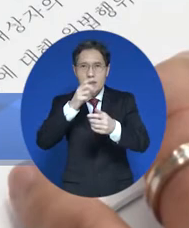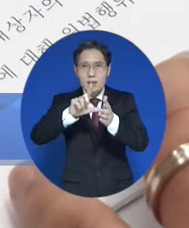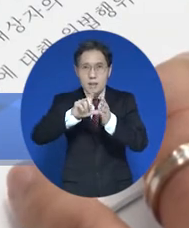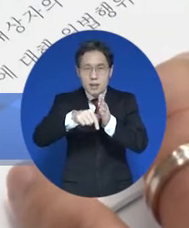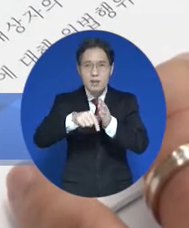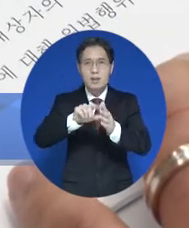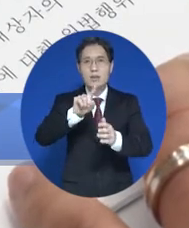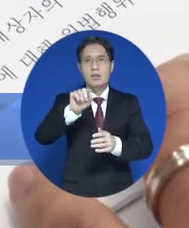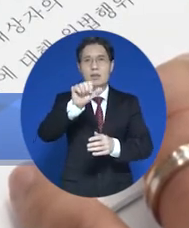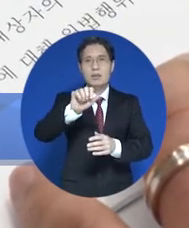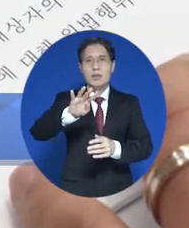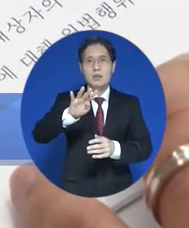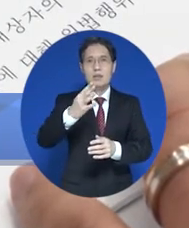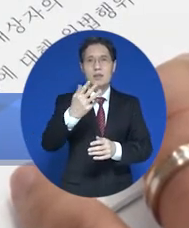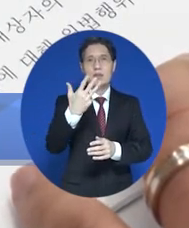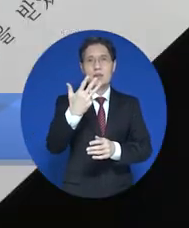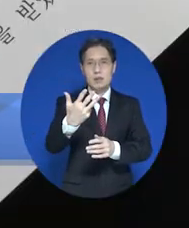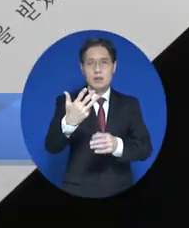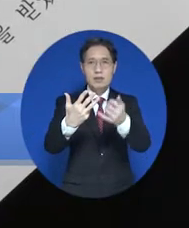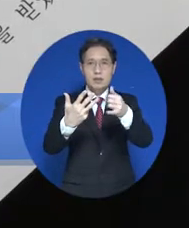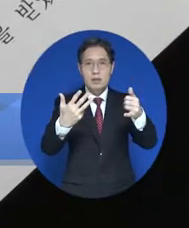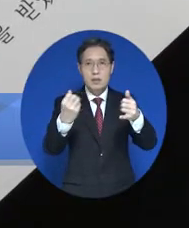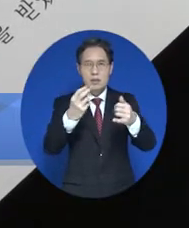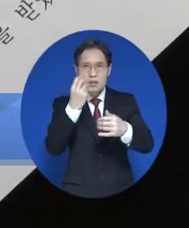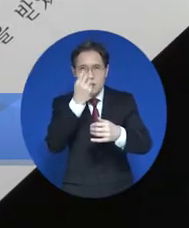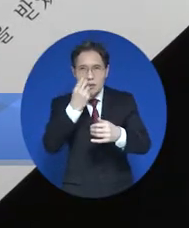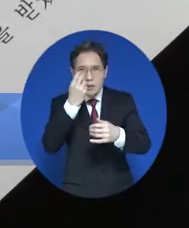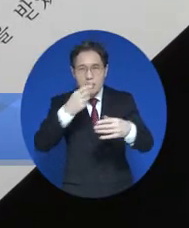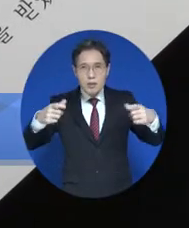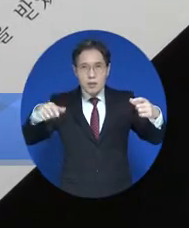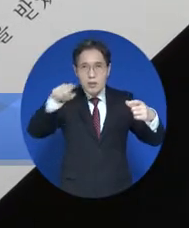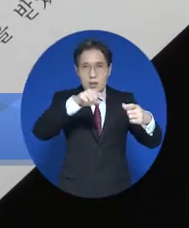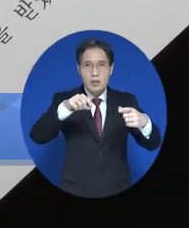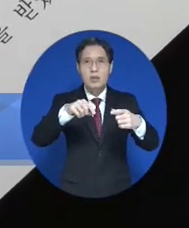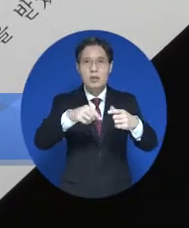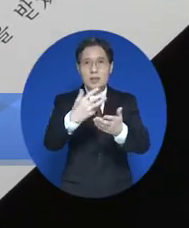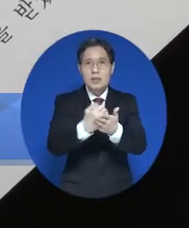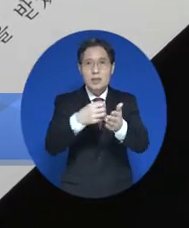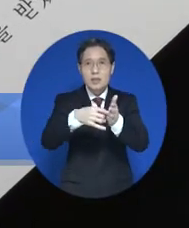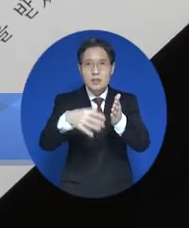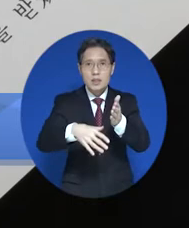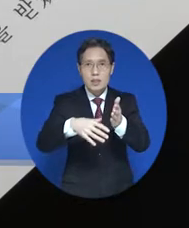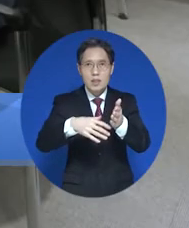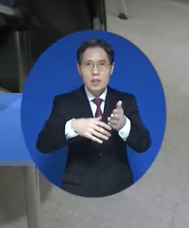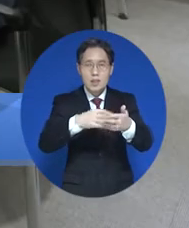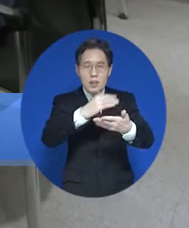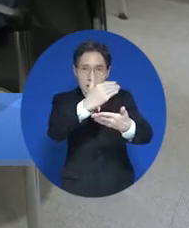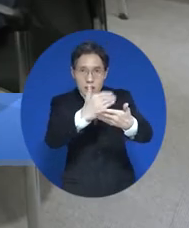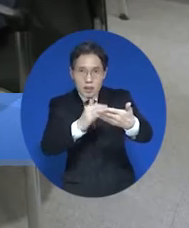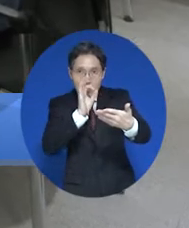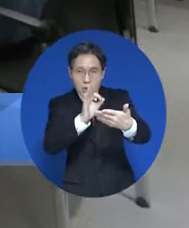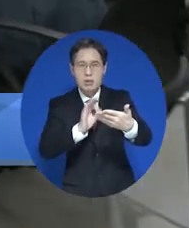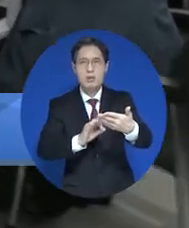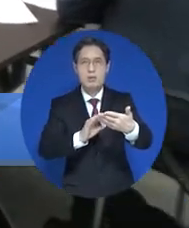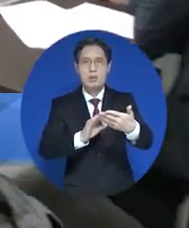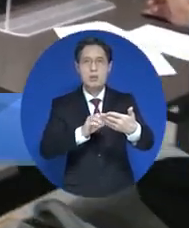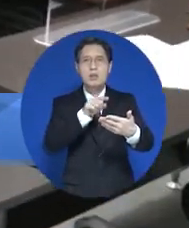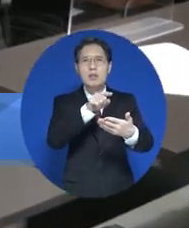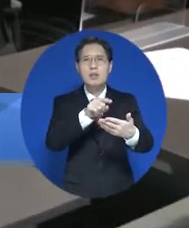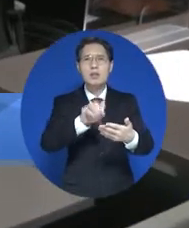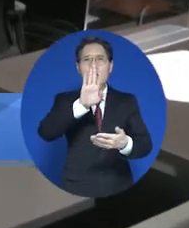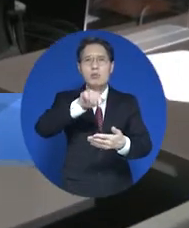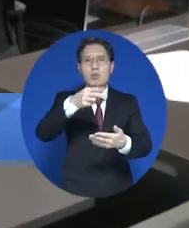에서 15,400 8명과 조사 범위 내에 취득세 납부 자료를 확인한 결과 조사대상 사업지 에